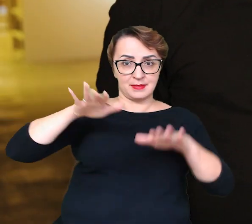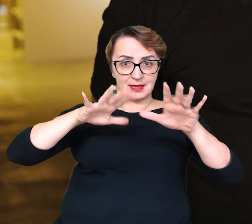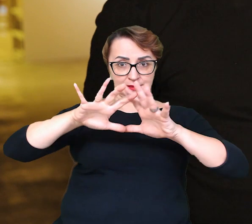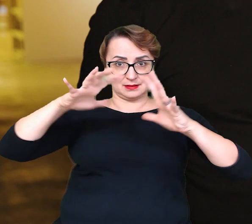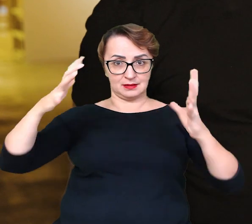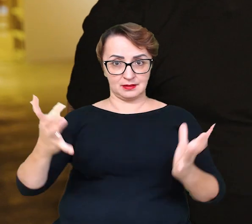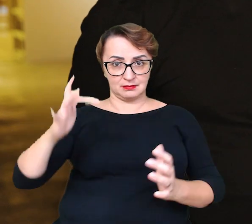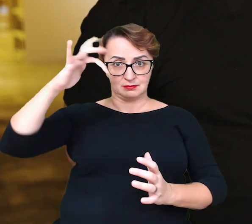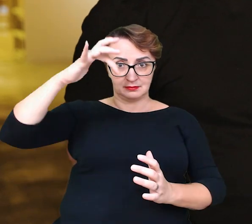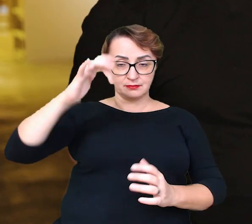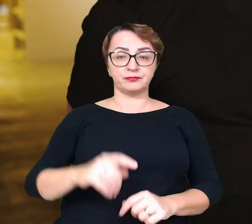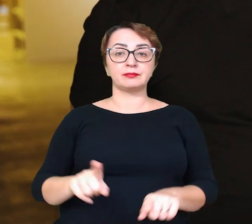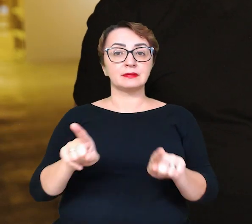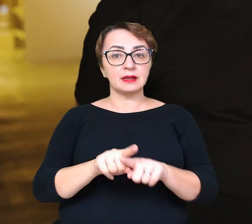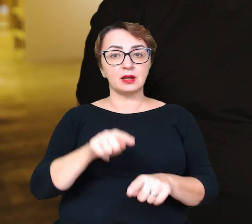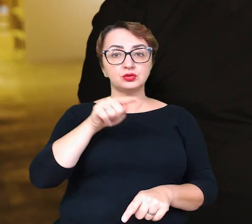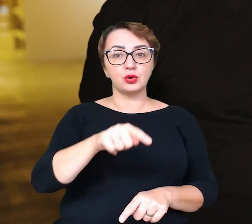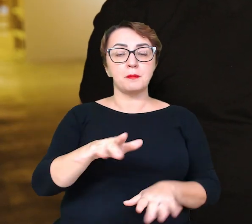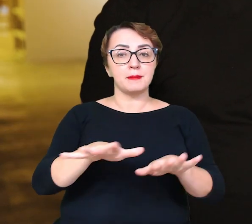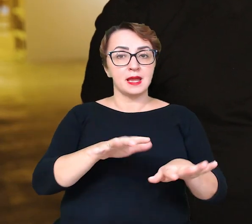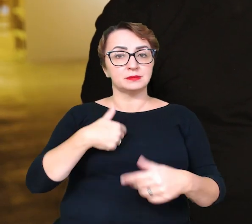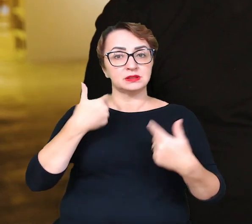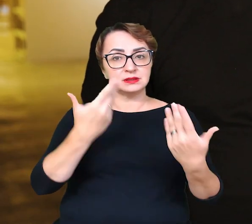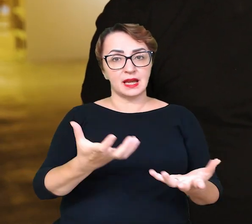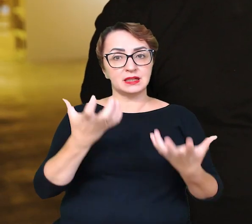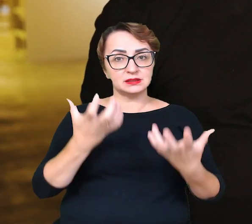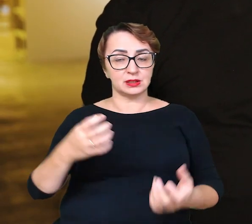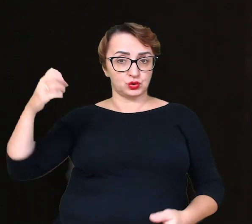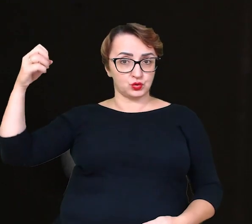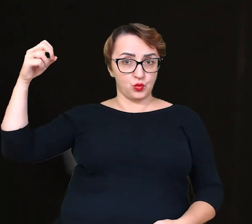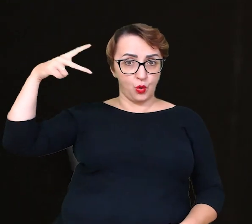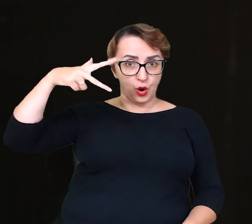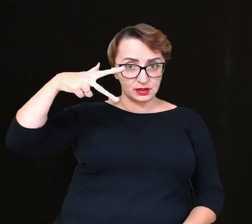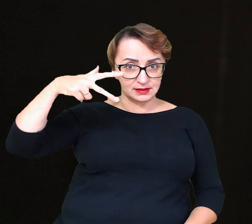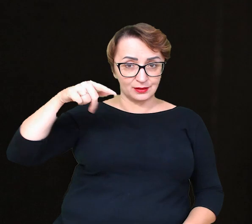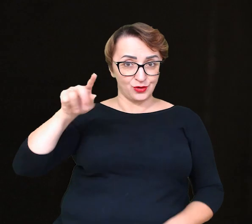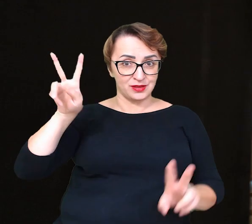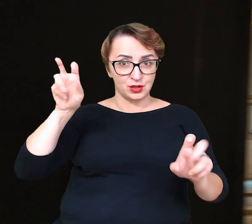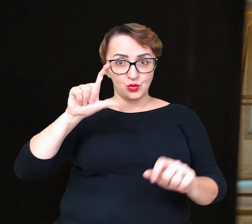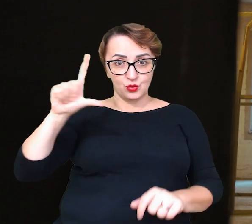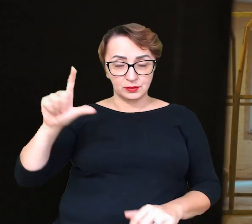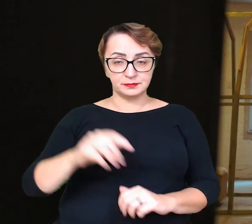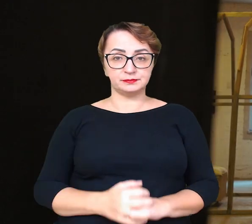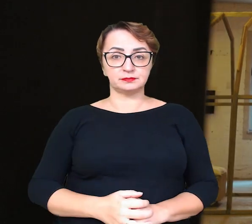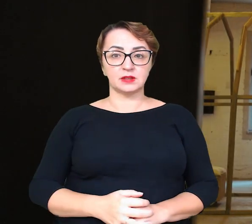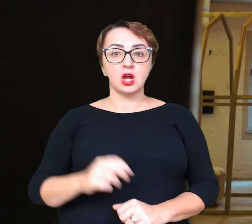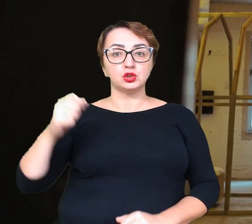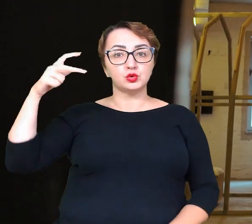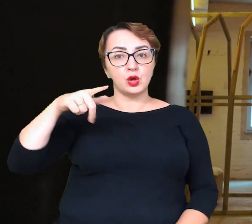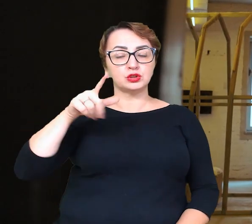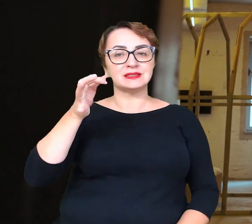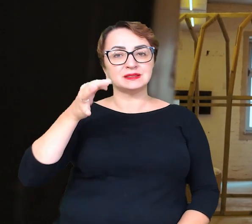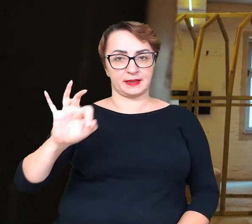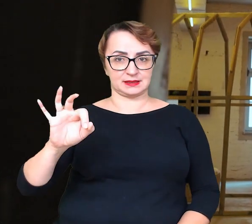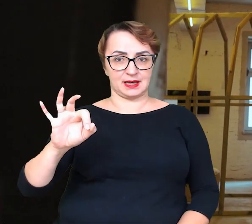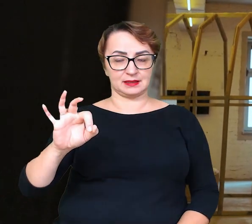jest to zarazem miejsce, które chcieliśmy oświetlić tytułowym słońcem, polarnym słońcem, które rzuca